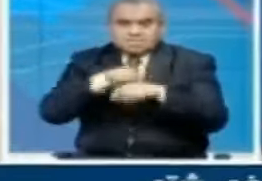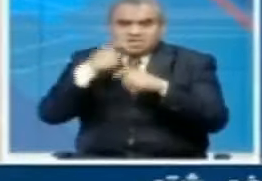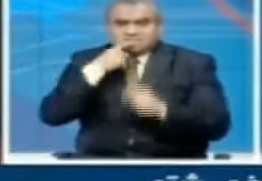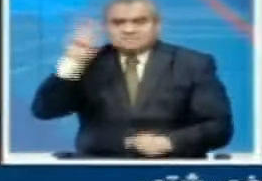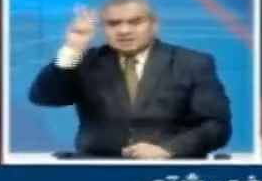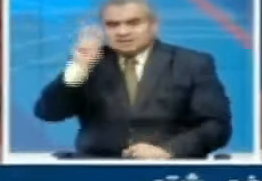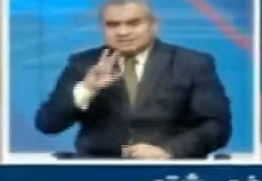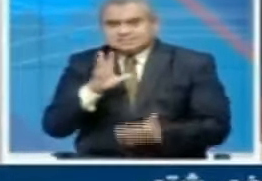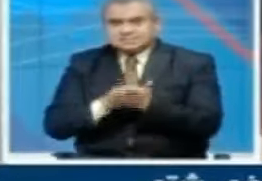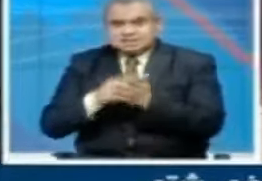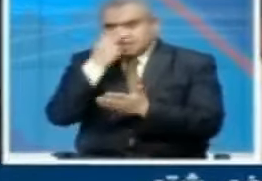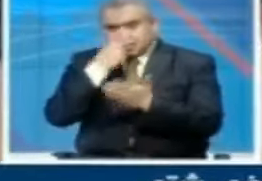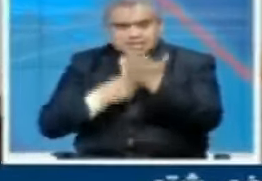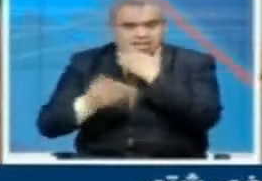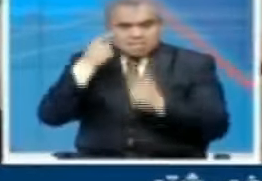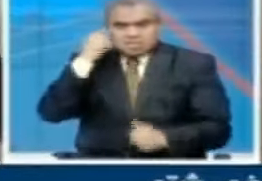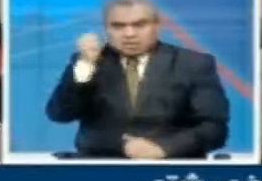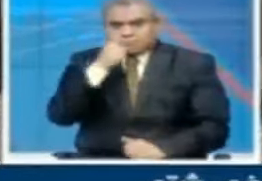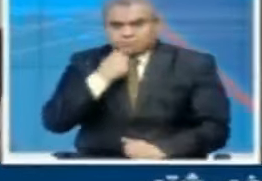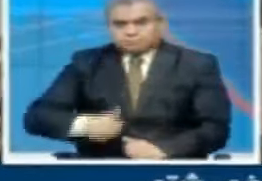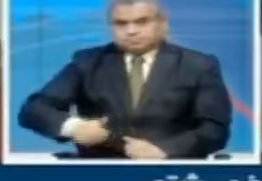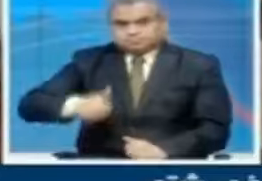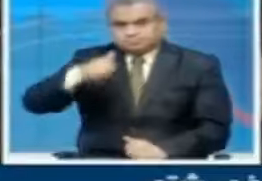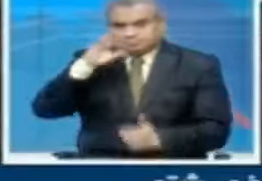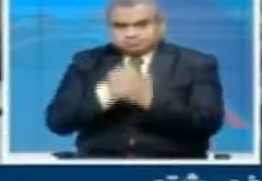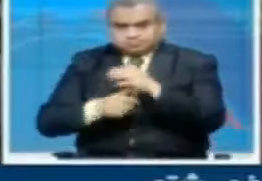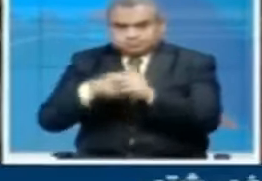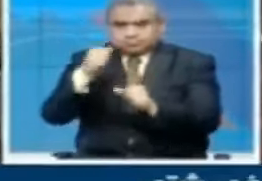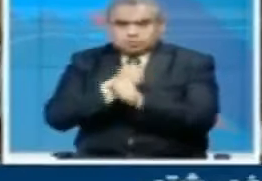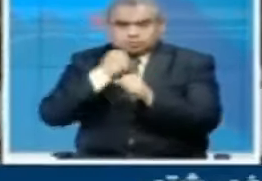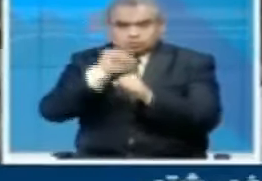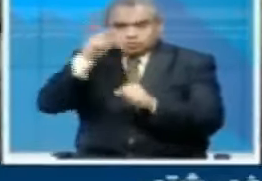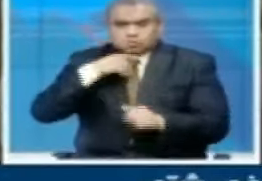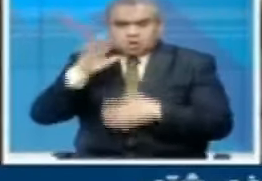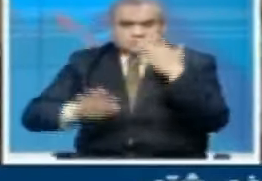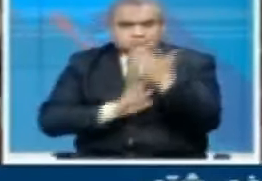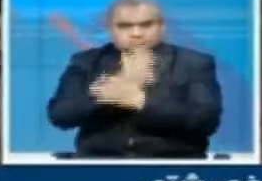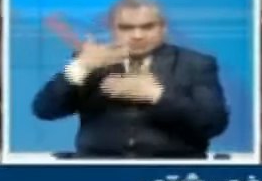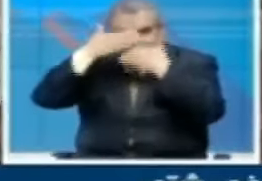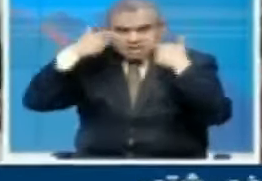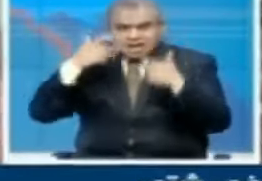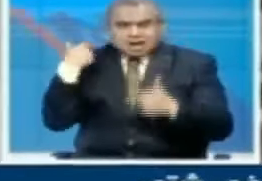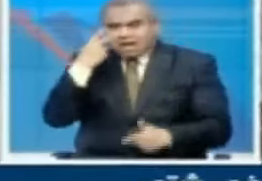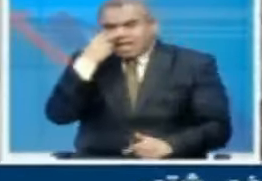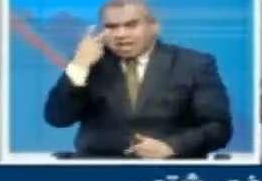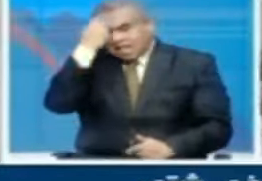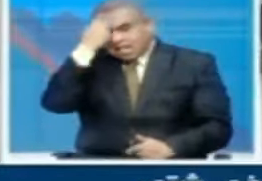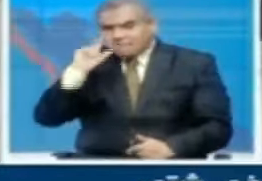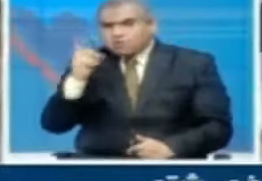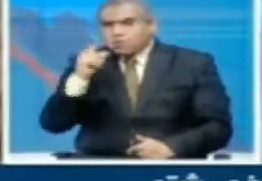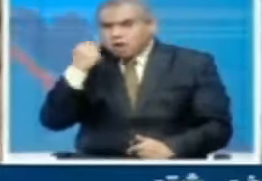أوائل تسعينيات القرن الماضي، ونتيجة ما مرت به المحافظة من أحداث إرهاب في عام